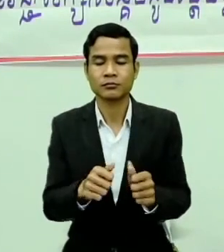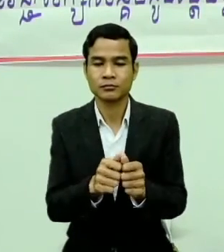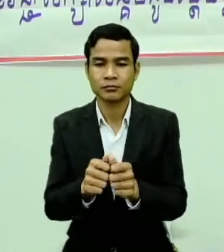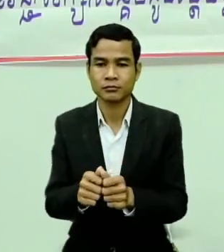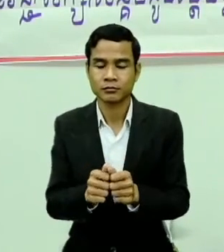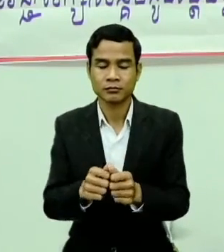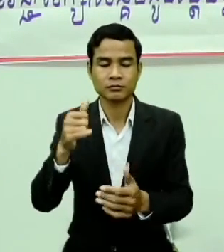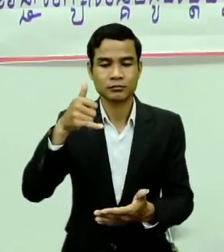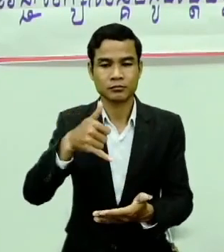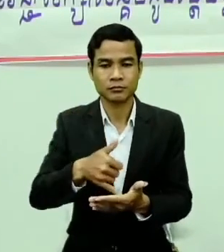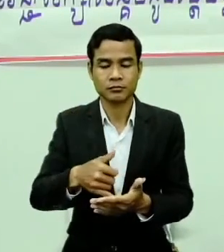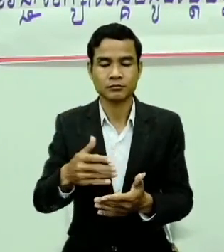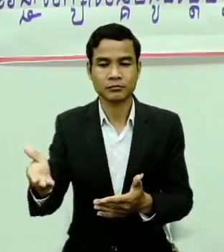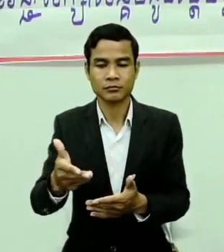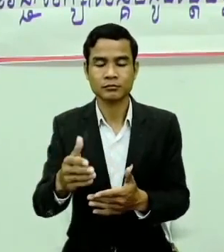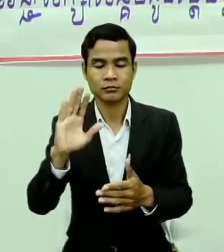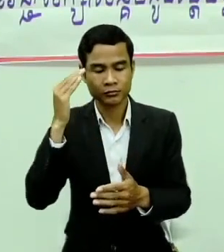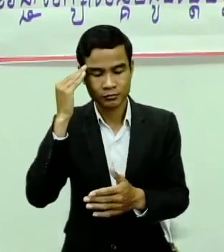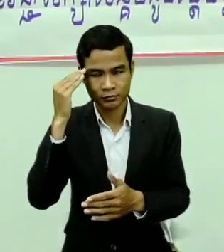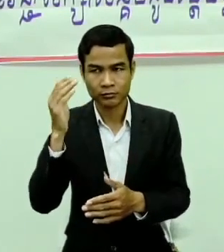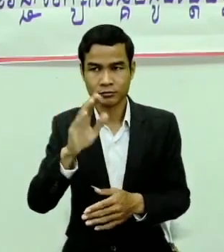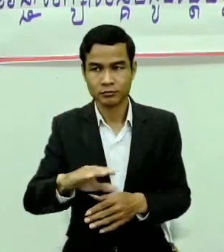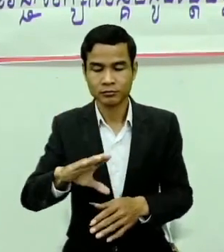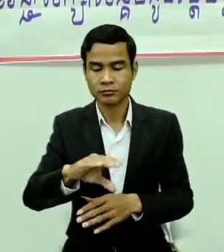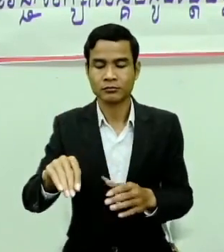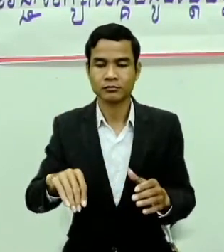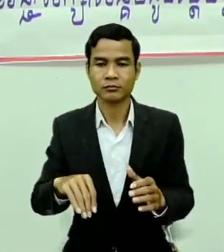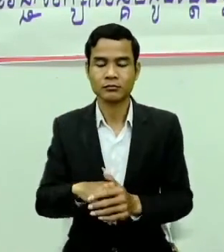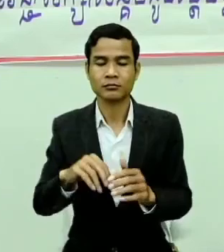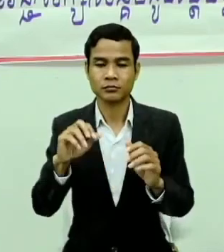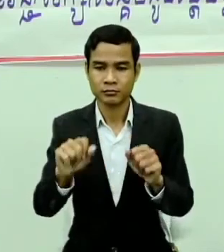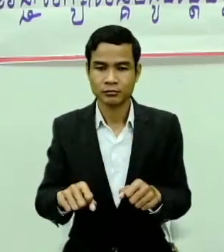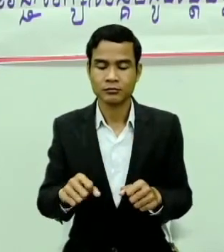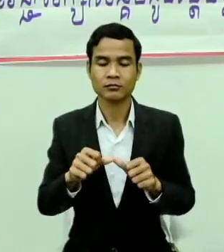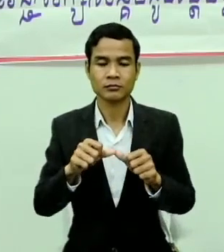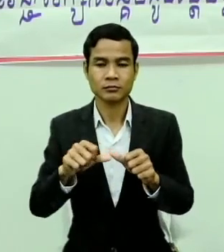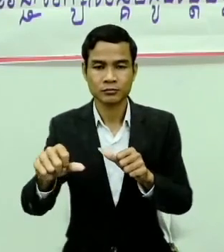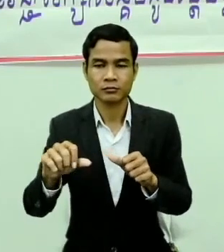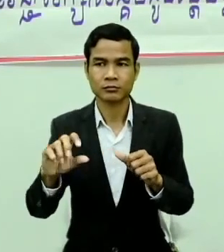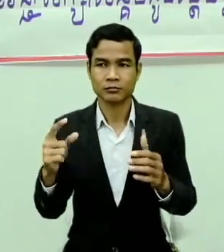ní. Hai nẹ cử xong khâm phong đại thà con tưởng ọc nế. Nâng bần